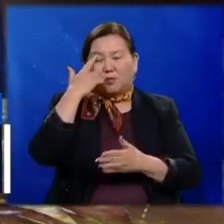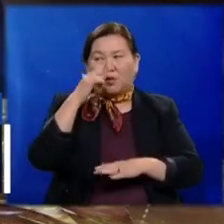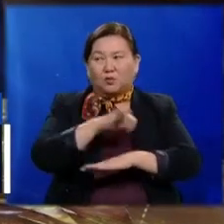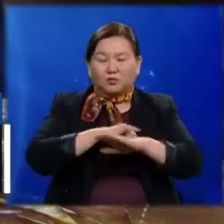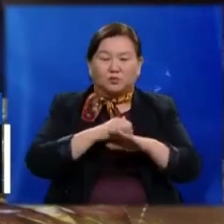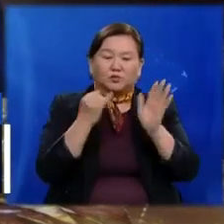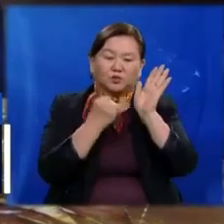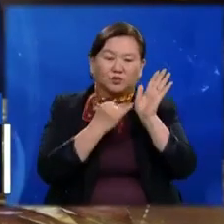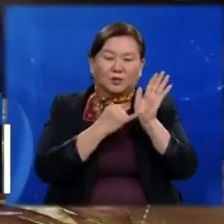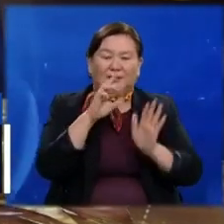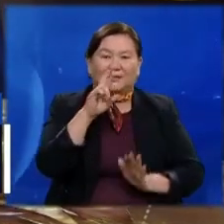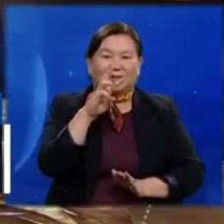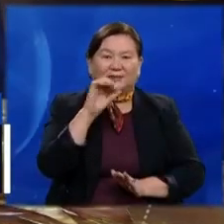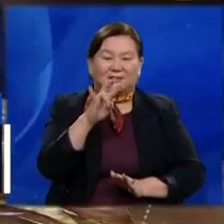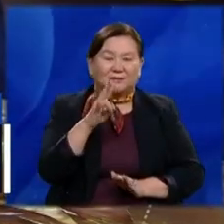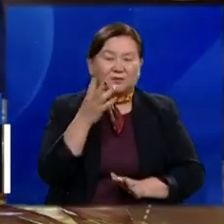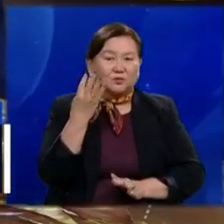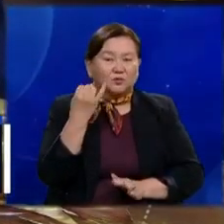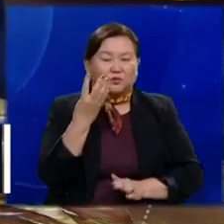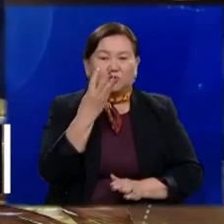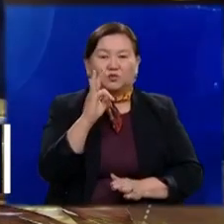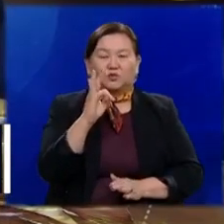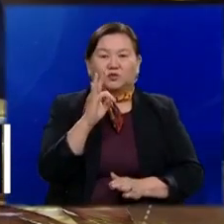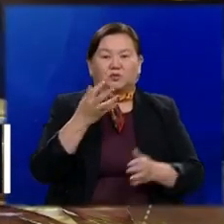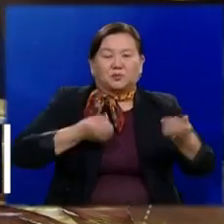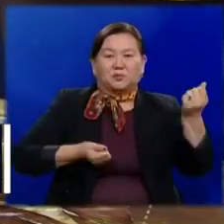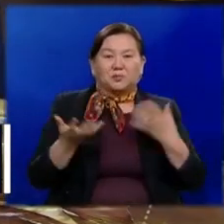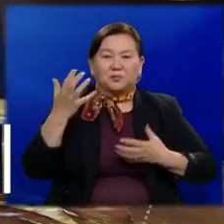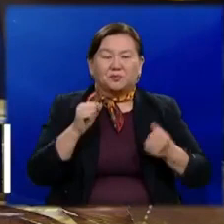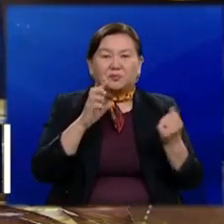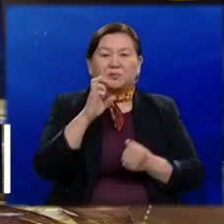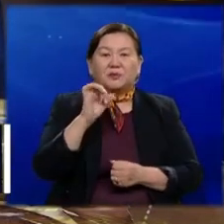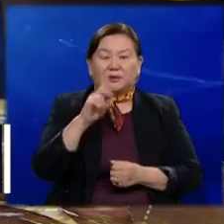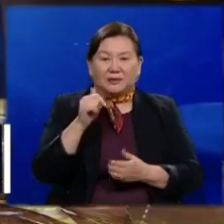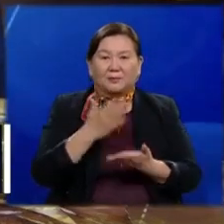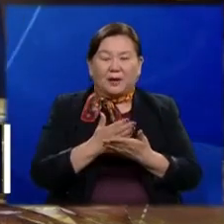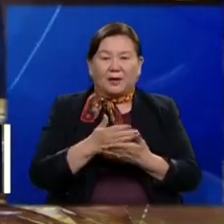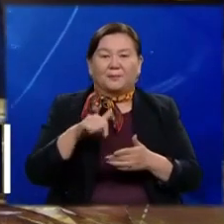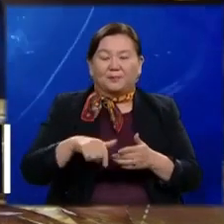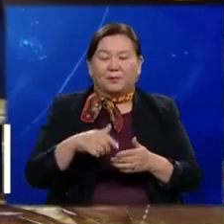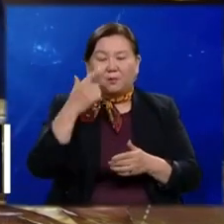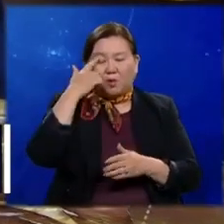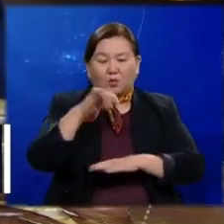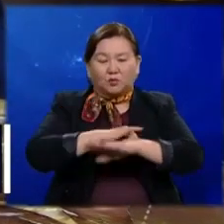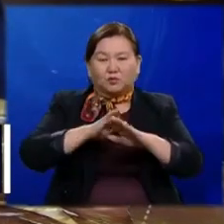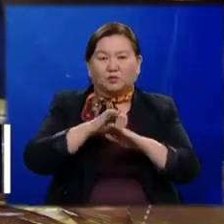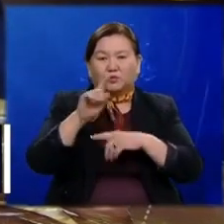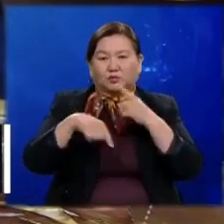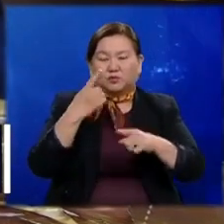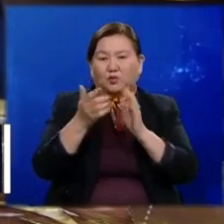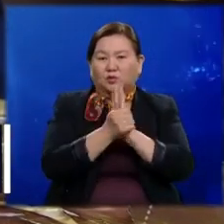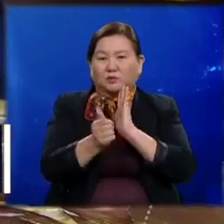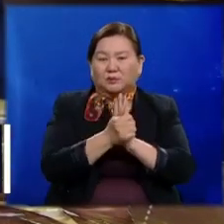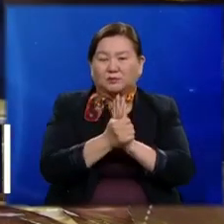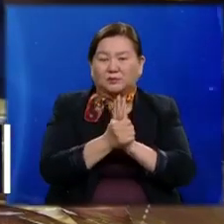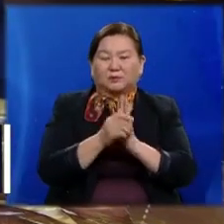хэмжээнд 6 ястны ойролцоогоор 40 орчим биелгээ байгаа. А Монгол улсын хэмжээнд ур чадварын өндөр түвшинд өвсөн соёлын бит